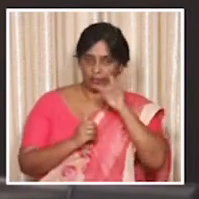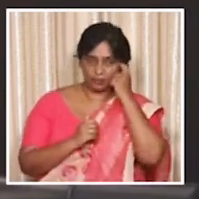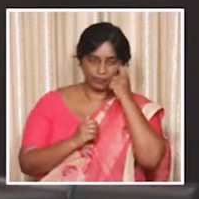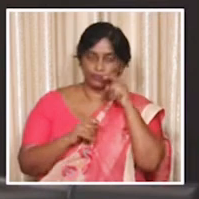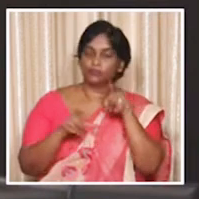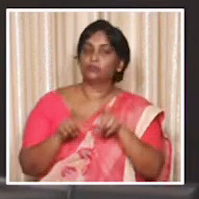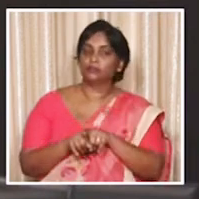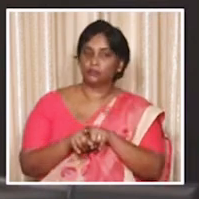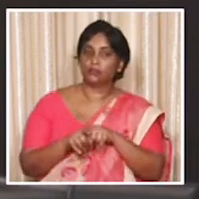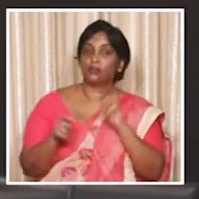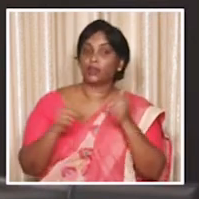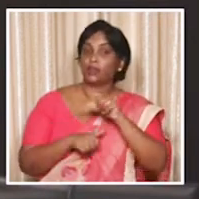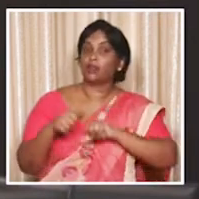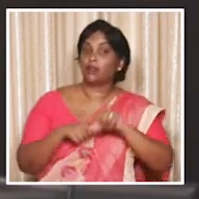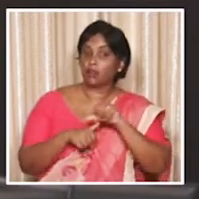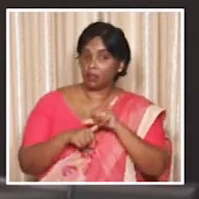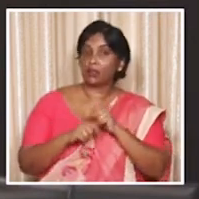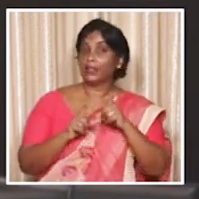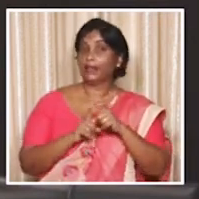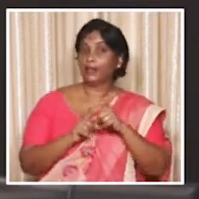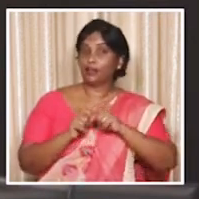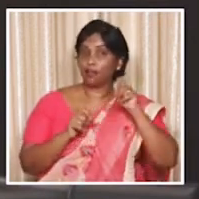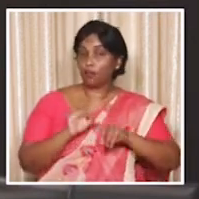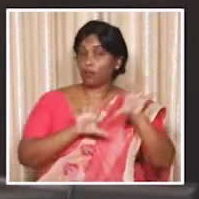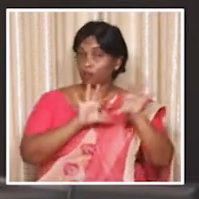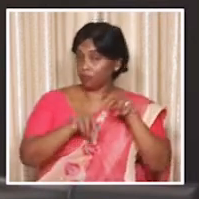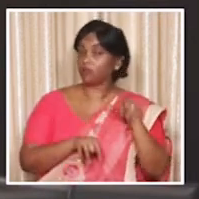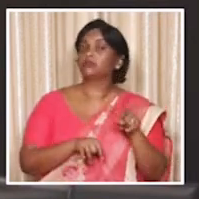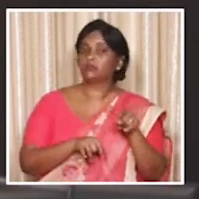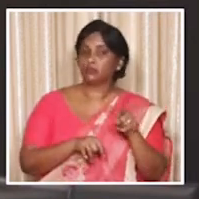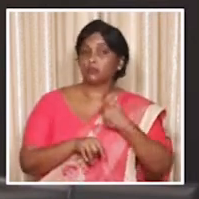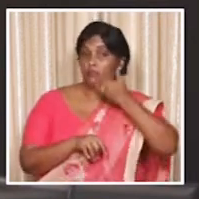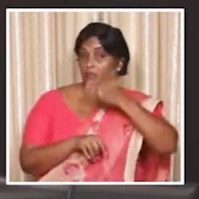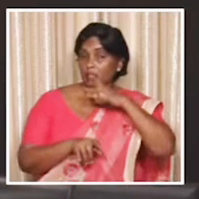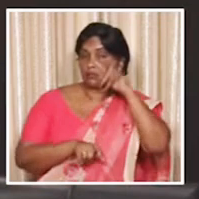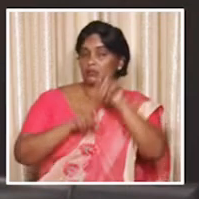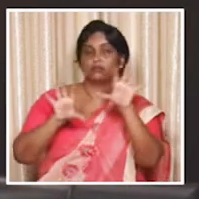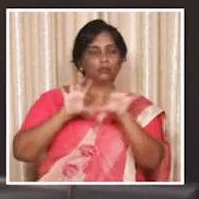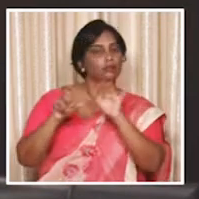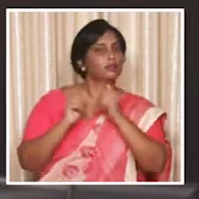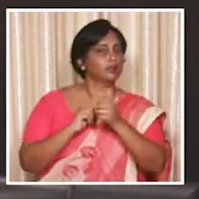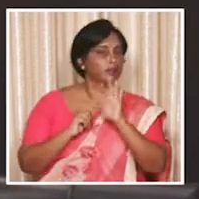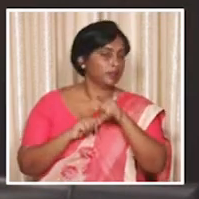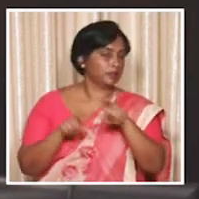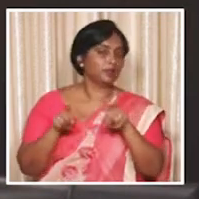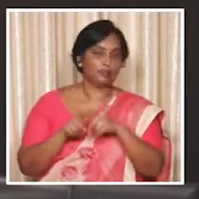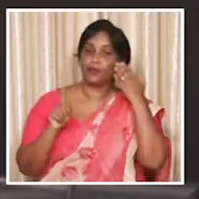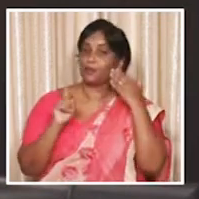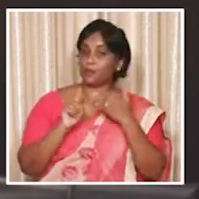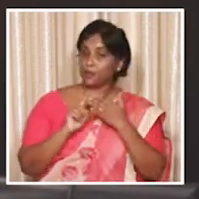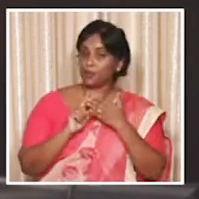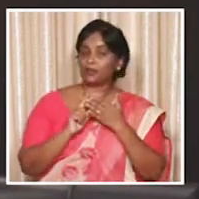ඒ වගේම ක්‍රිකට් ආයතනයේ අධ්‍යක්ෂක මණ්ඩලයේ පත්වෙද්දී මේ සුදුසුකම් ලත් අයගෙන් පත්වීම සිද්ධ විය යුතු. ඒ වගේම මේ